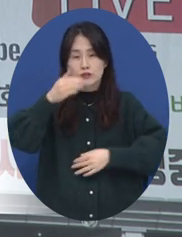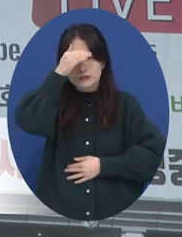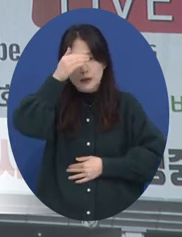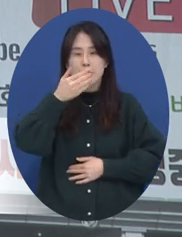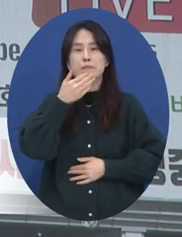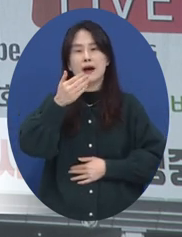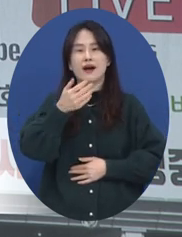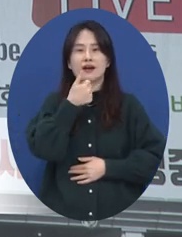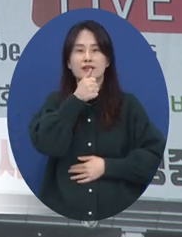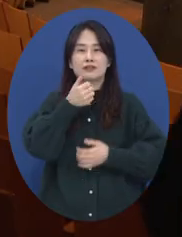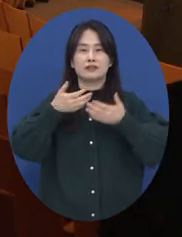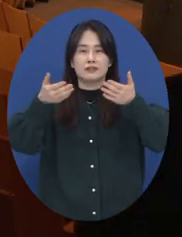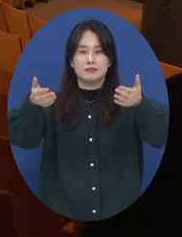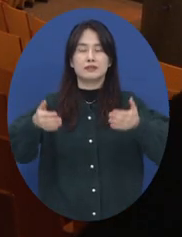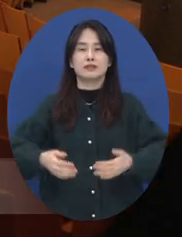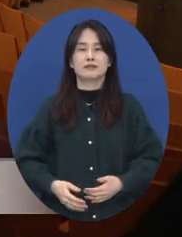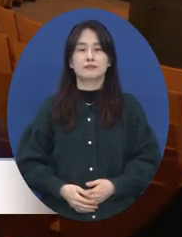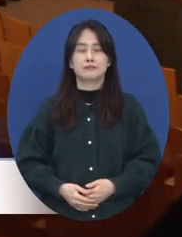기자가 소개합니다.